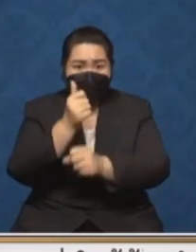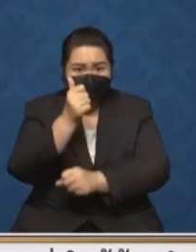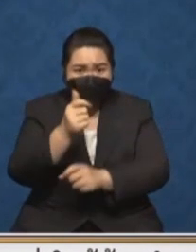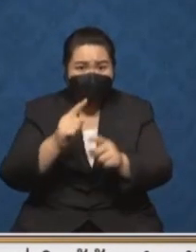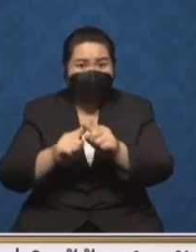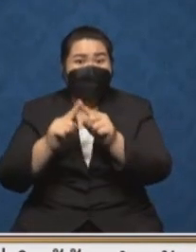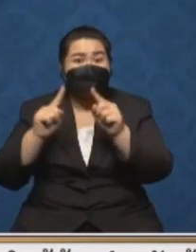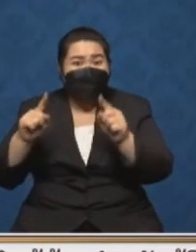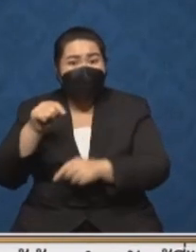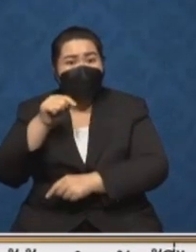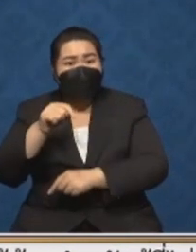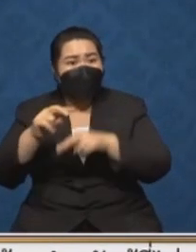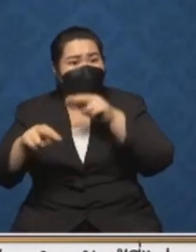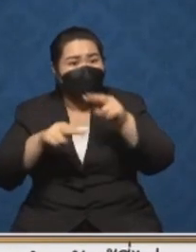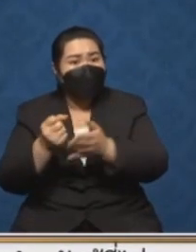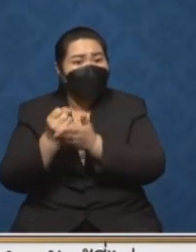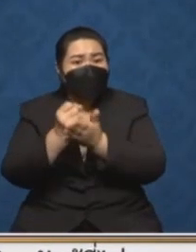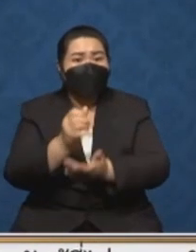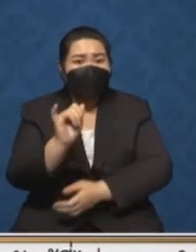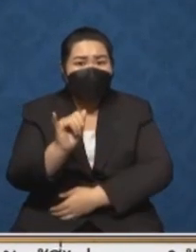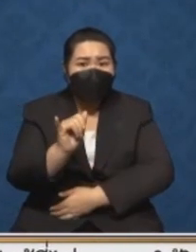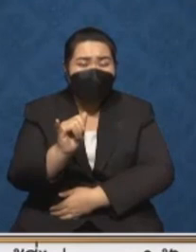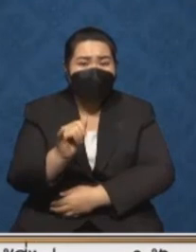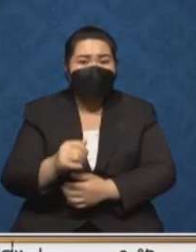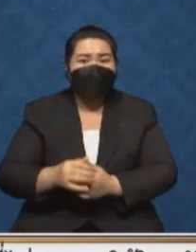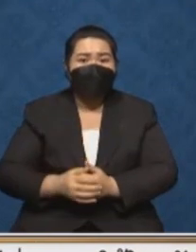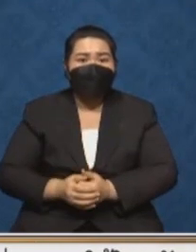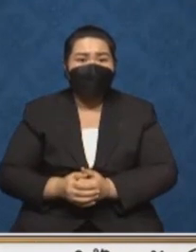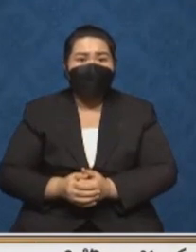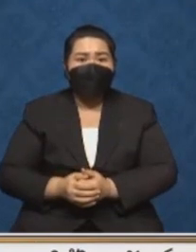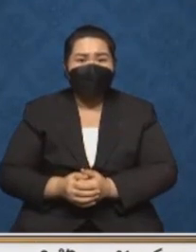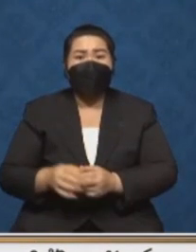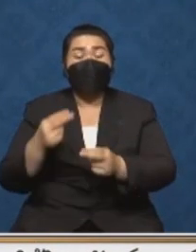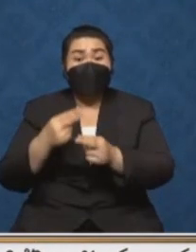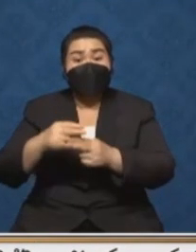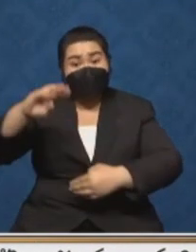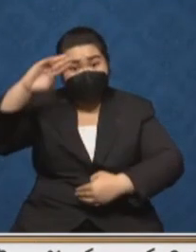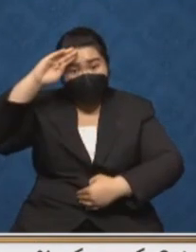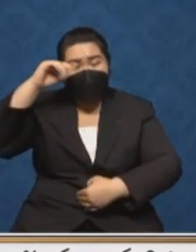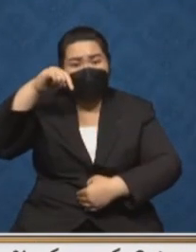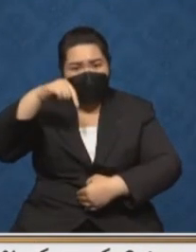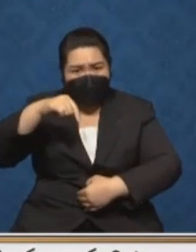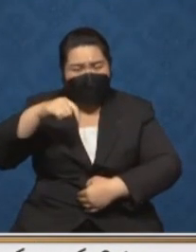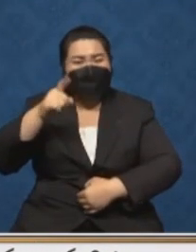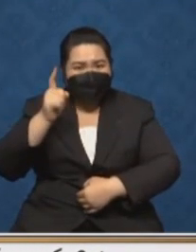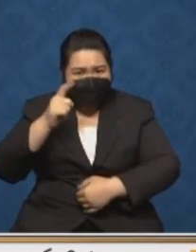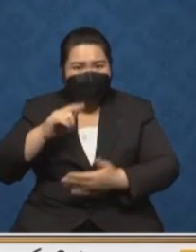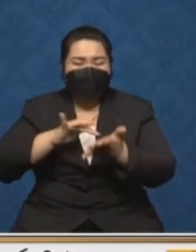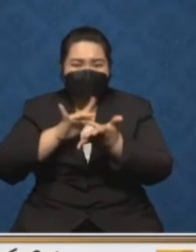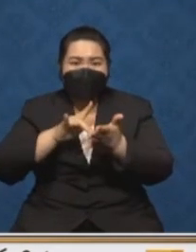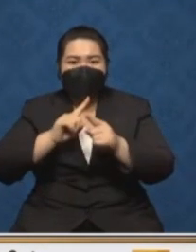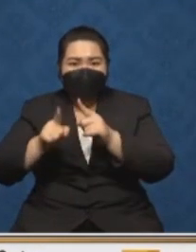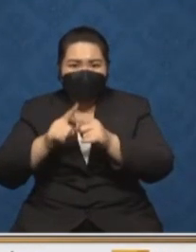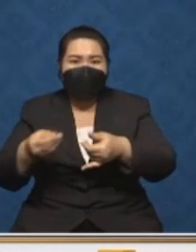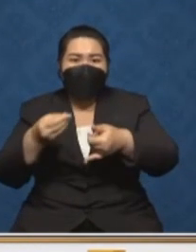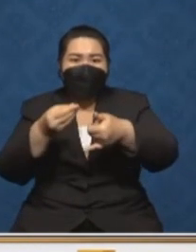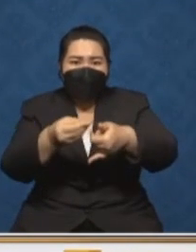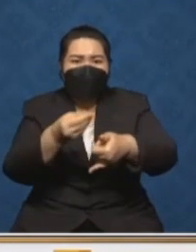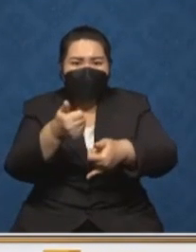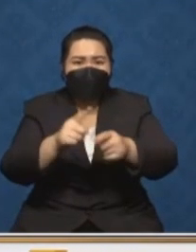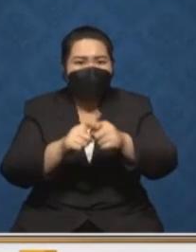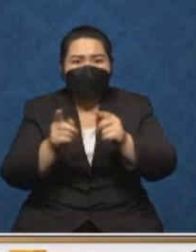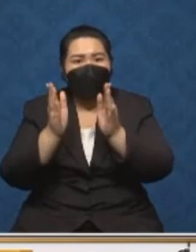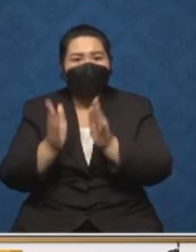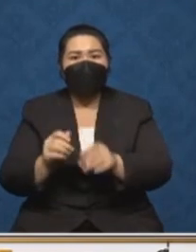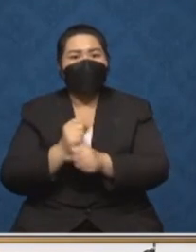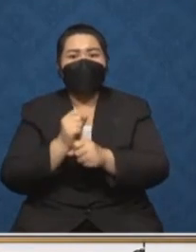สเกนโคลมสเกน มัเป็นเรื่องที่รกษาได้แต่เราไม่ดำเนินการ